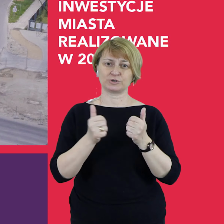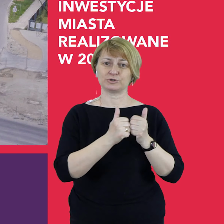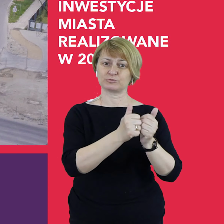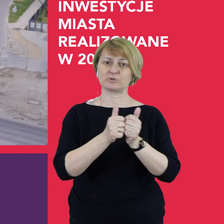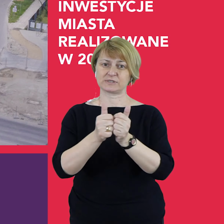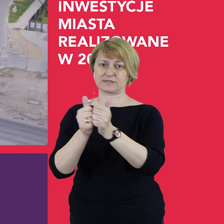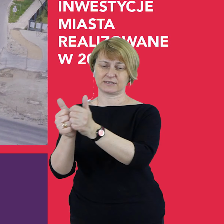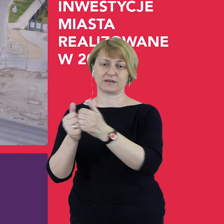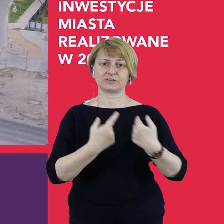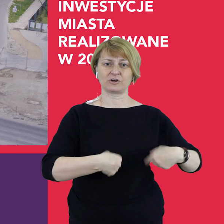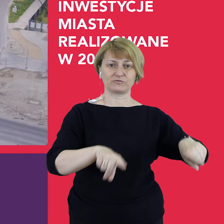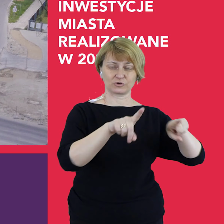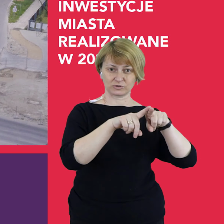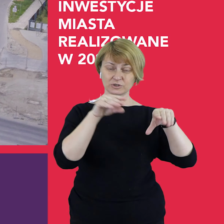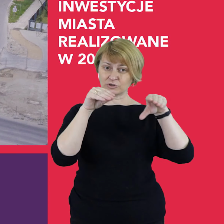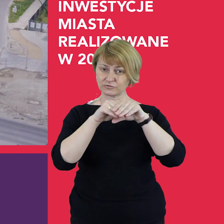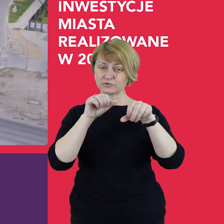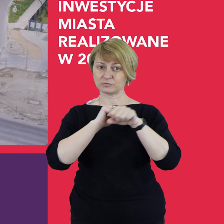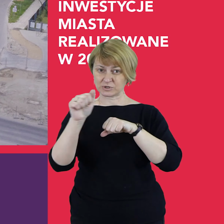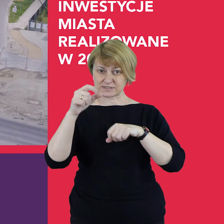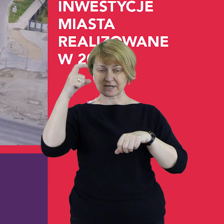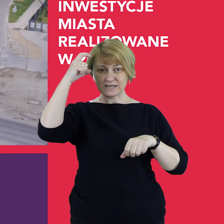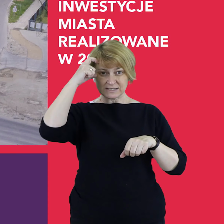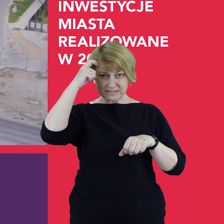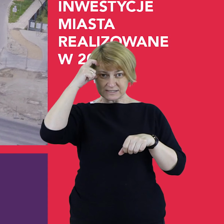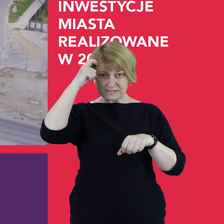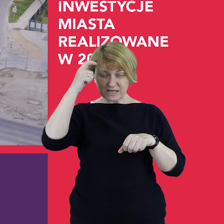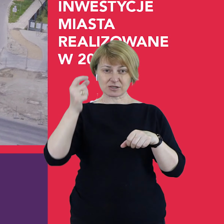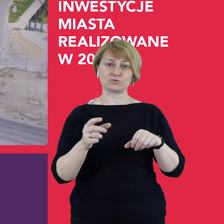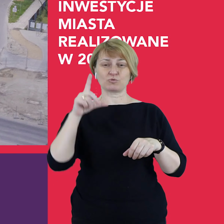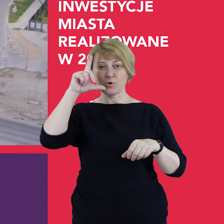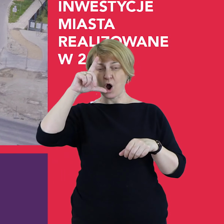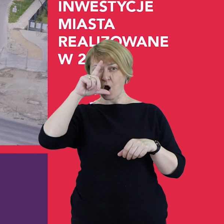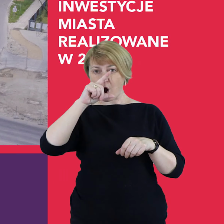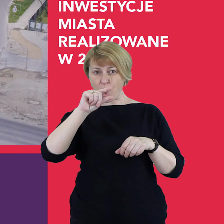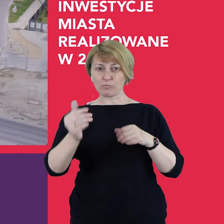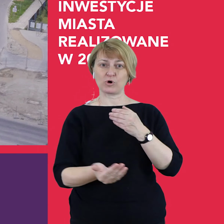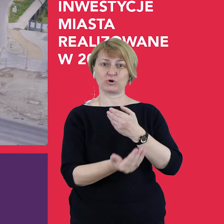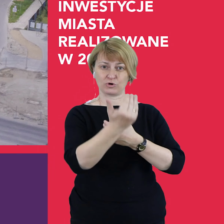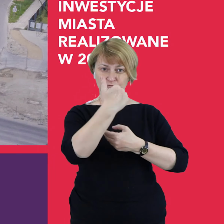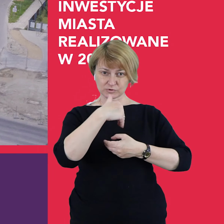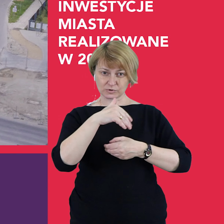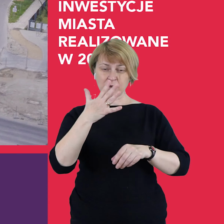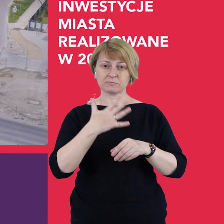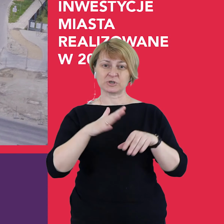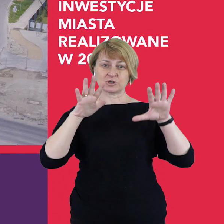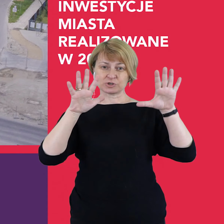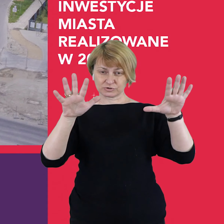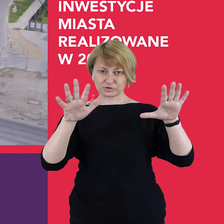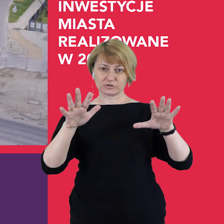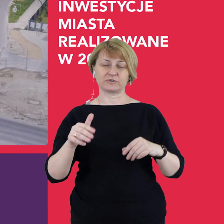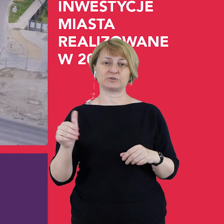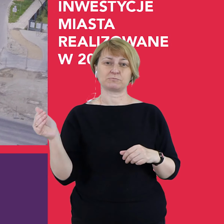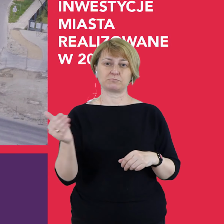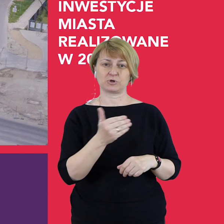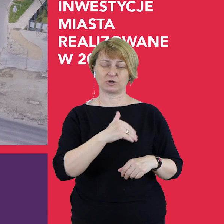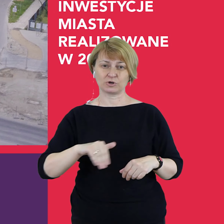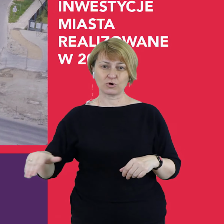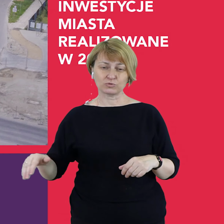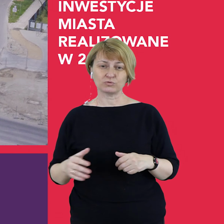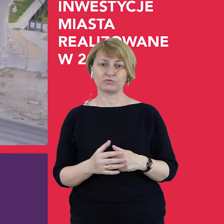w roku 2020 zrealizowaliśmy. Wśród tego jest oczywiście Centrum Środkowe Opole Wschód. Wykonanie